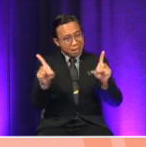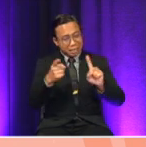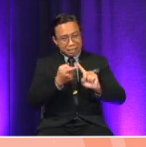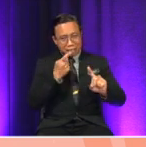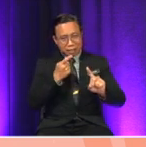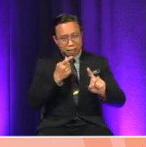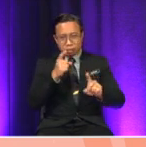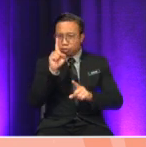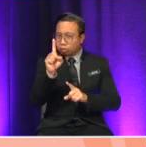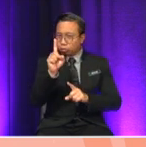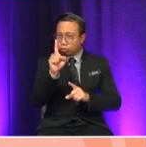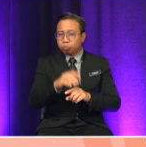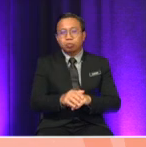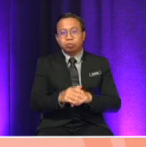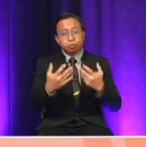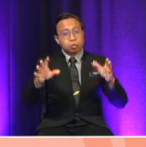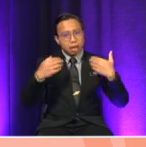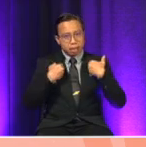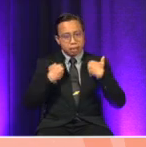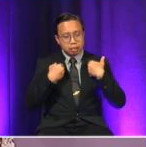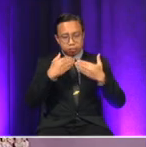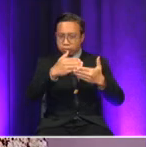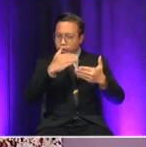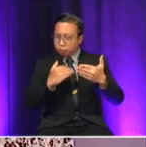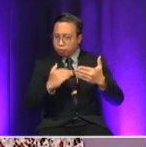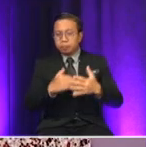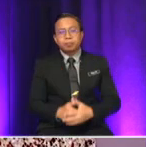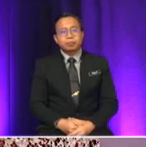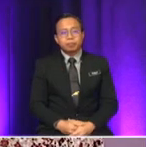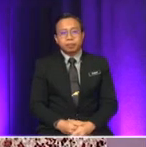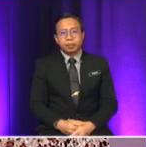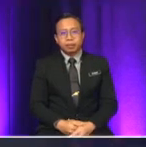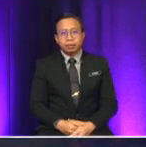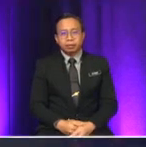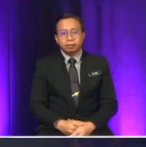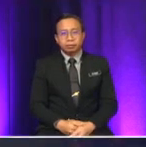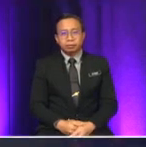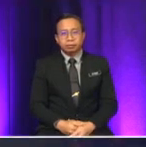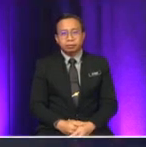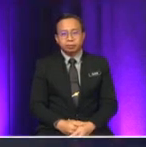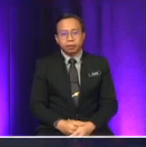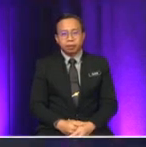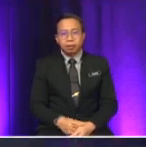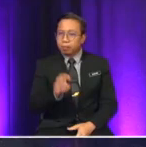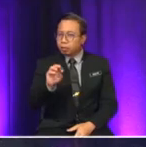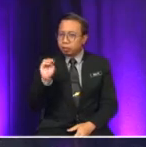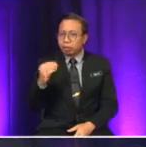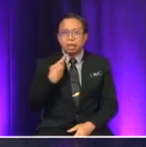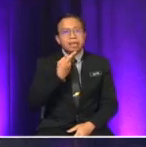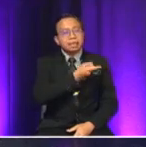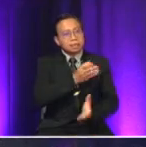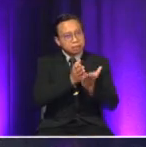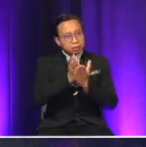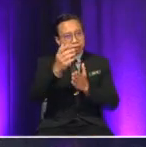daripada sesuatu yang sudah ada sebelumnya. Okey, cikgu. Okey, baik. Murid-murid, kita teruskan